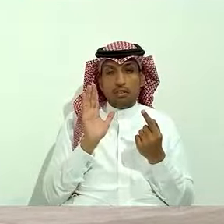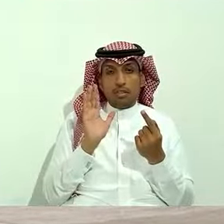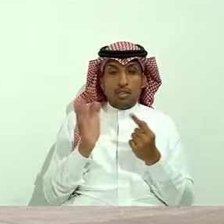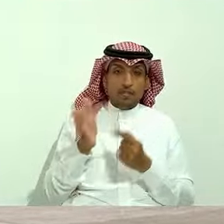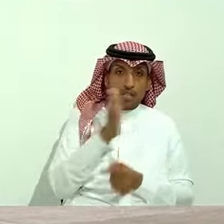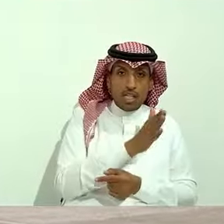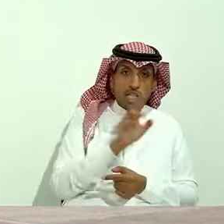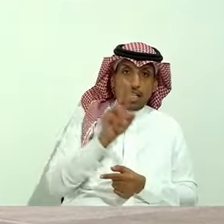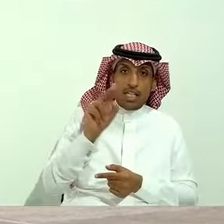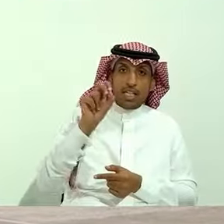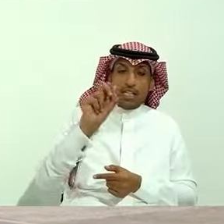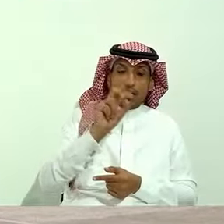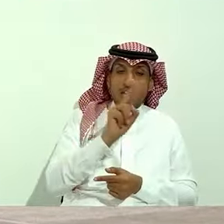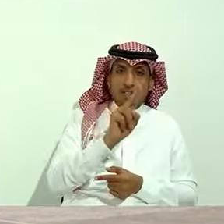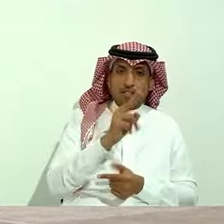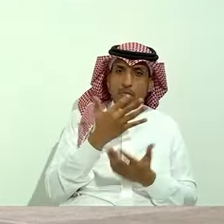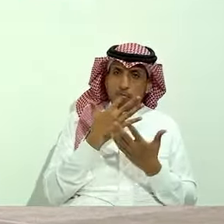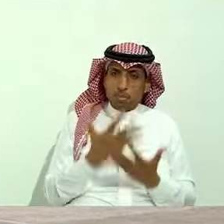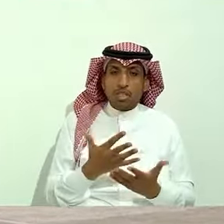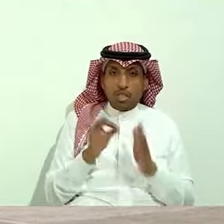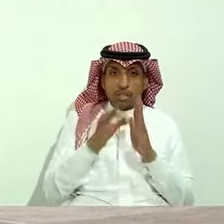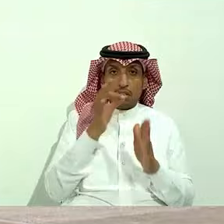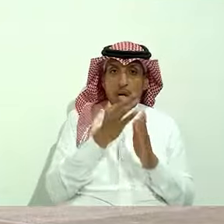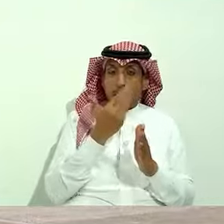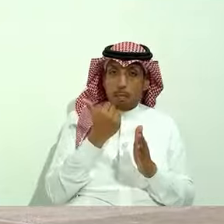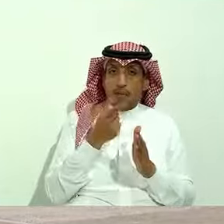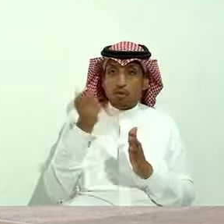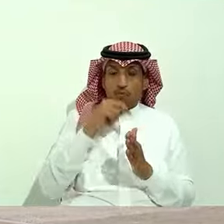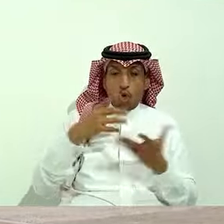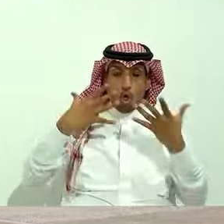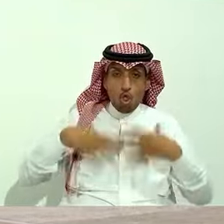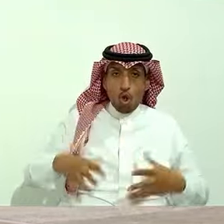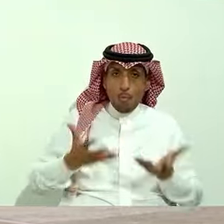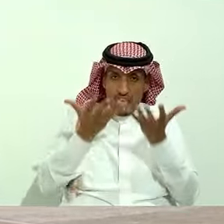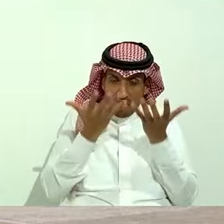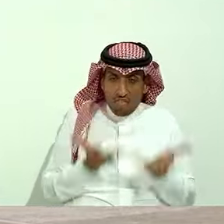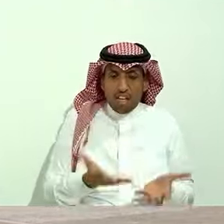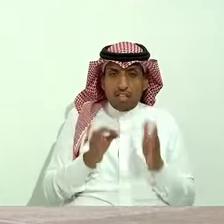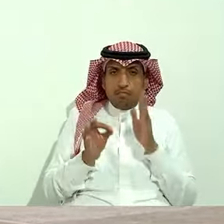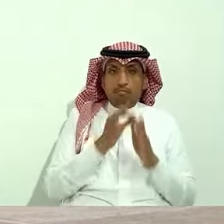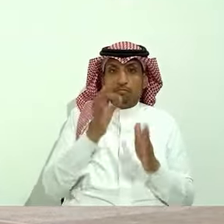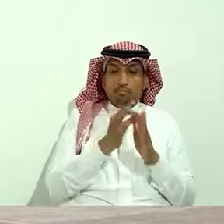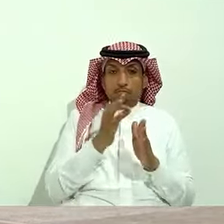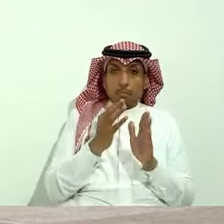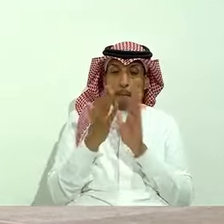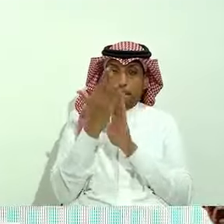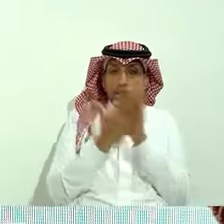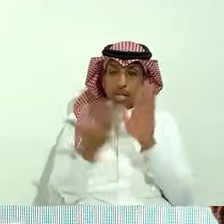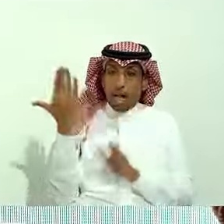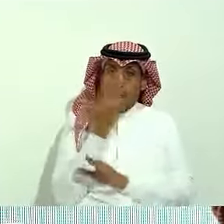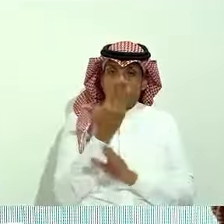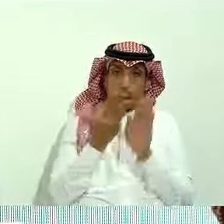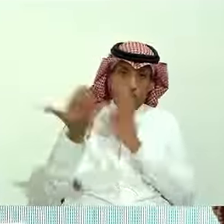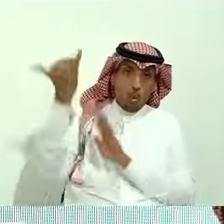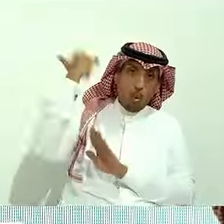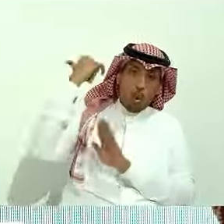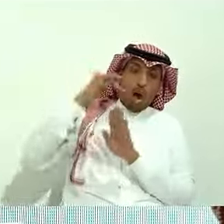التفت البسيط اللي بدون تطريز، وفيه الثوب الثقيل اللي يكون مطرز من الأمام ومن الخلف